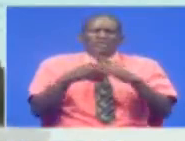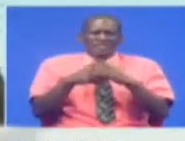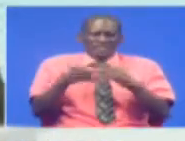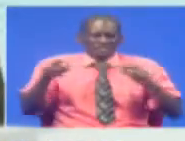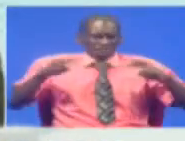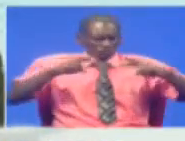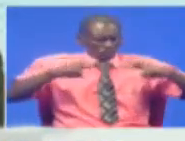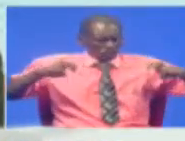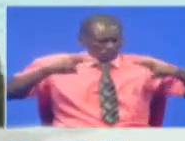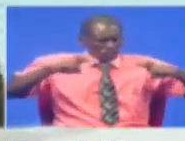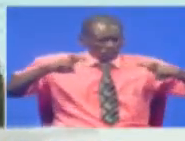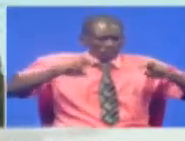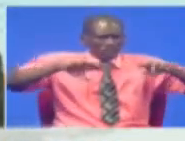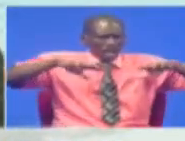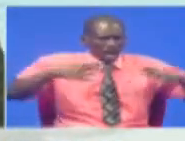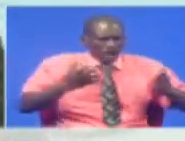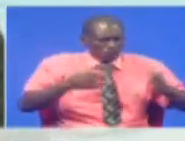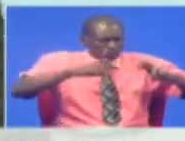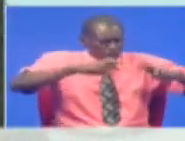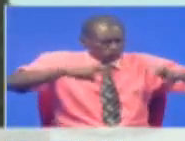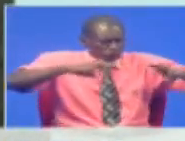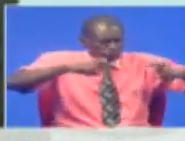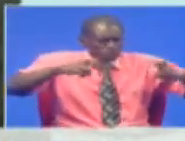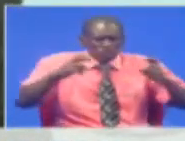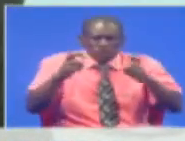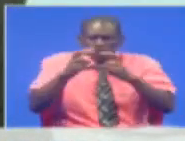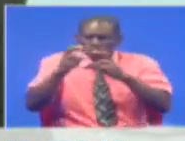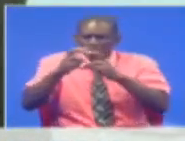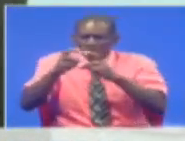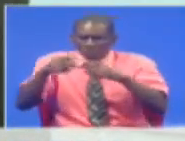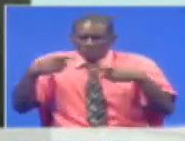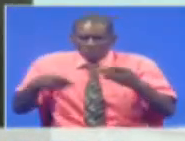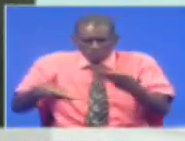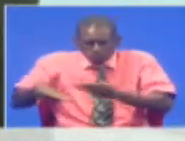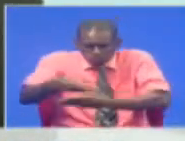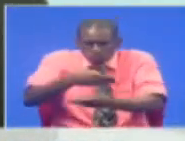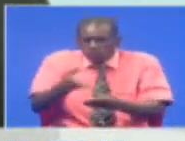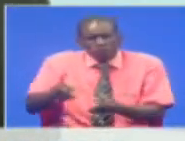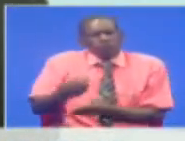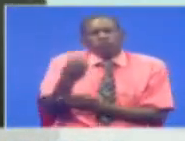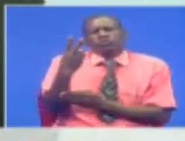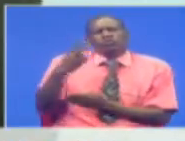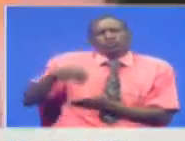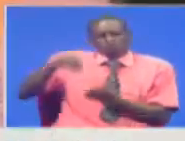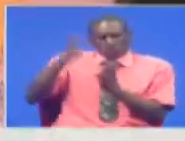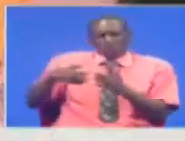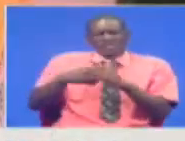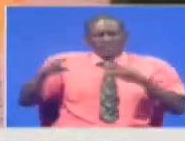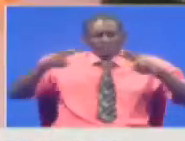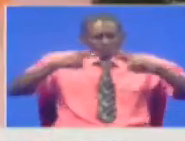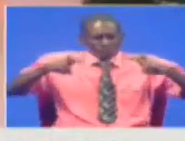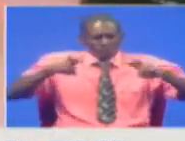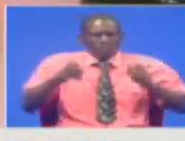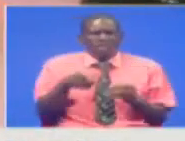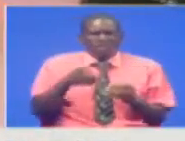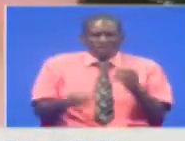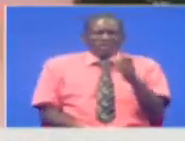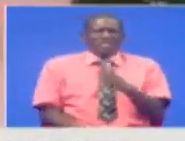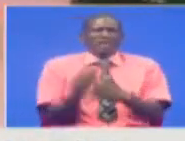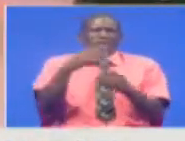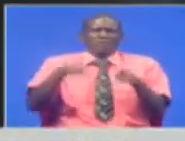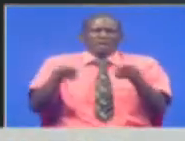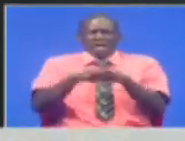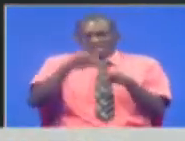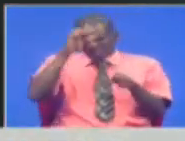kuangalia namna ya kutafuta the contact, tukaanza contact tracing. Haya yanajiri huku